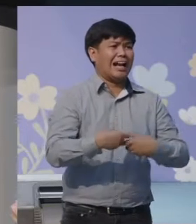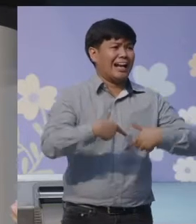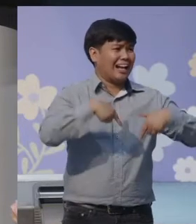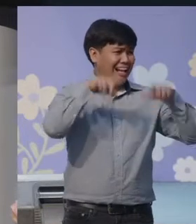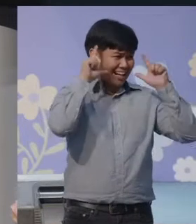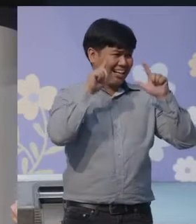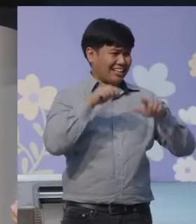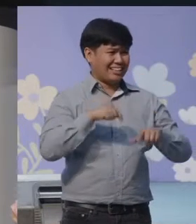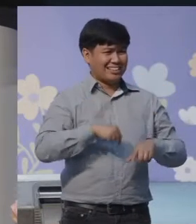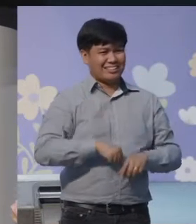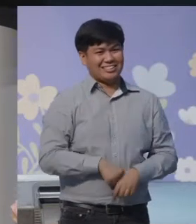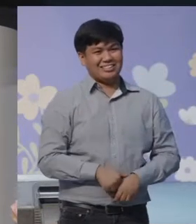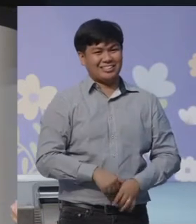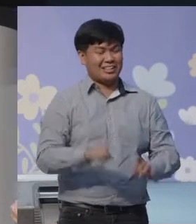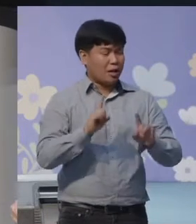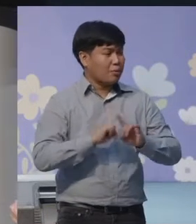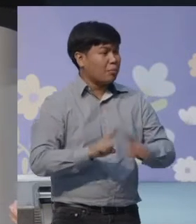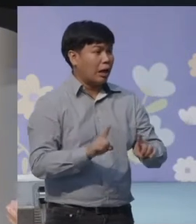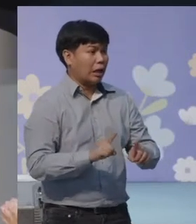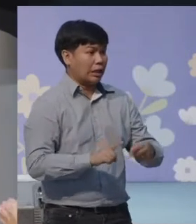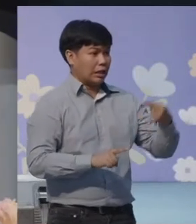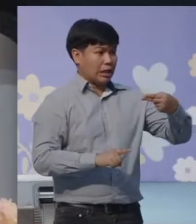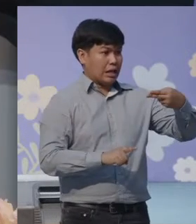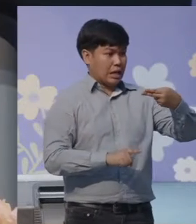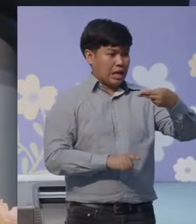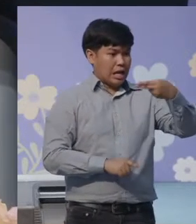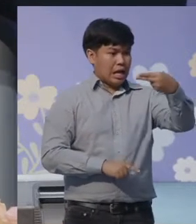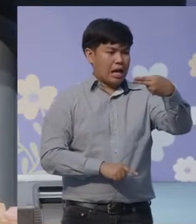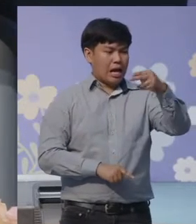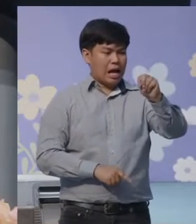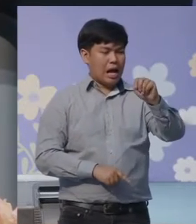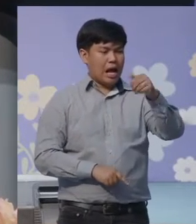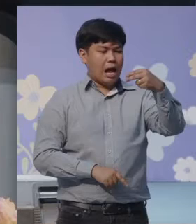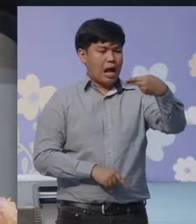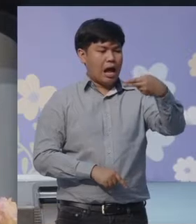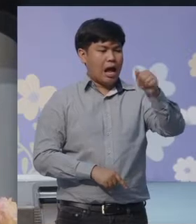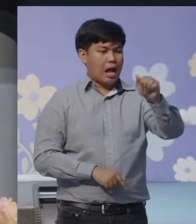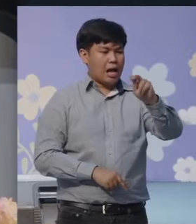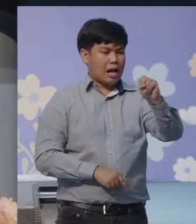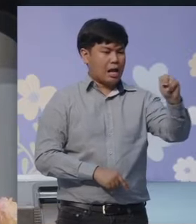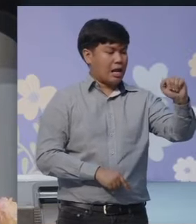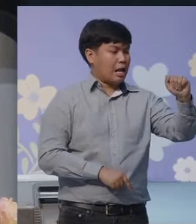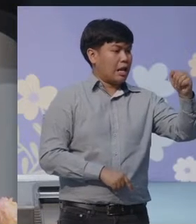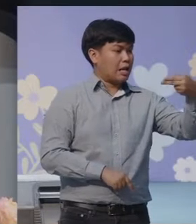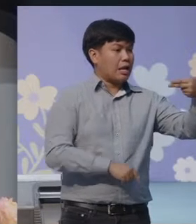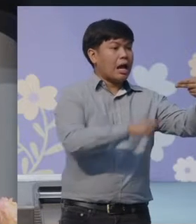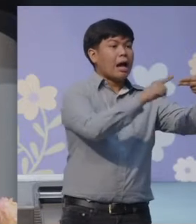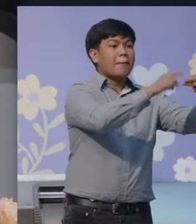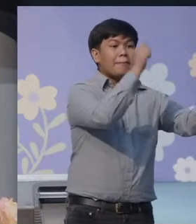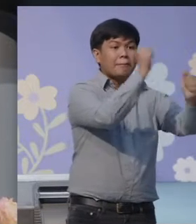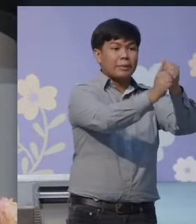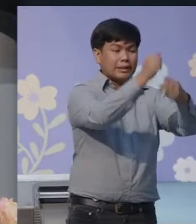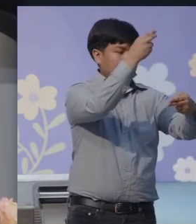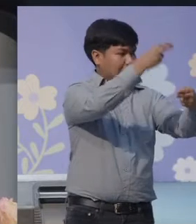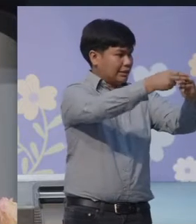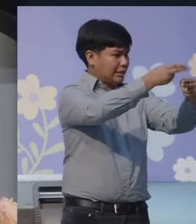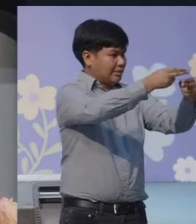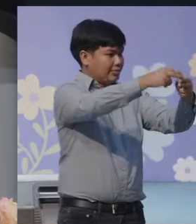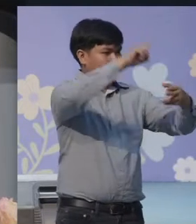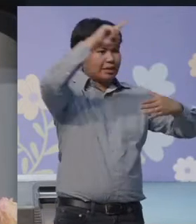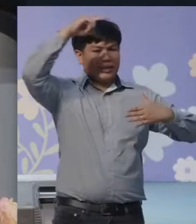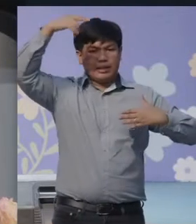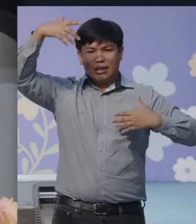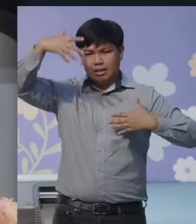pinakita ni Hana? Ang ibig sabihin ng Hana is, pangalan niya is Grace, no? Grace. Yun ang pinakita ni